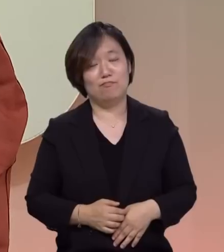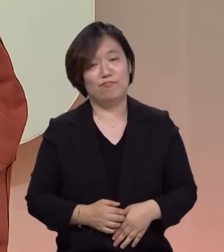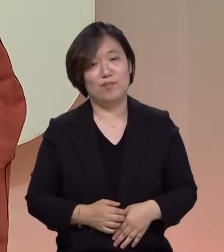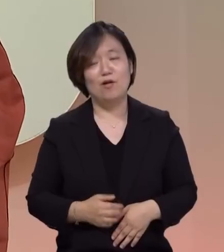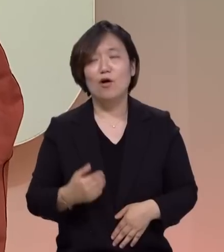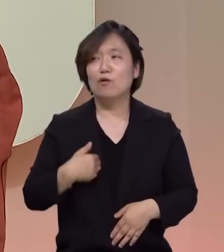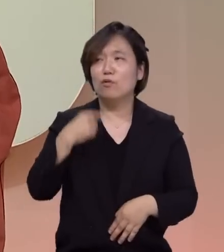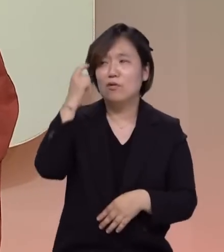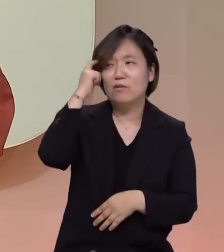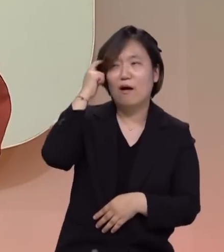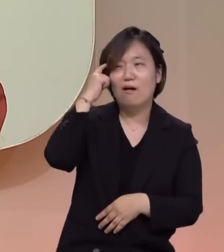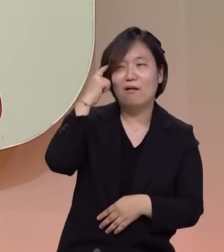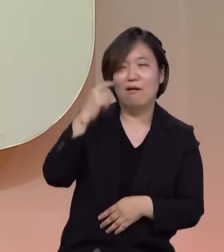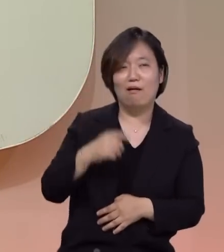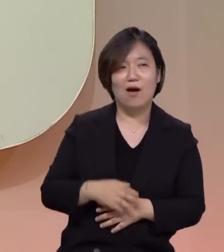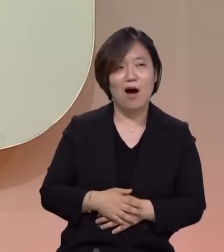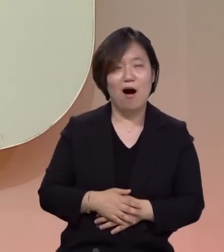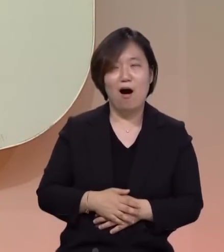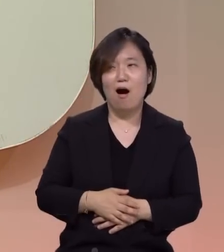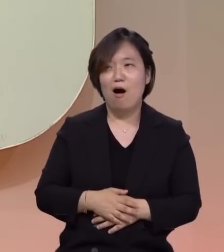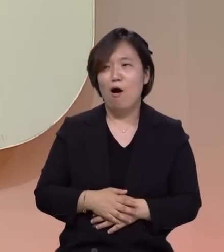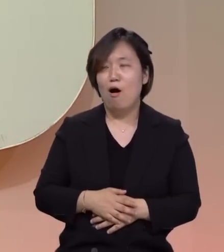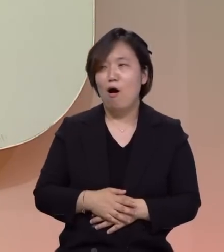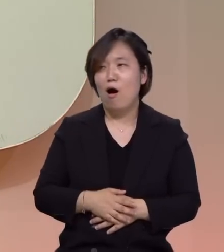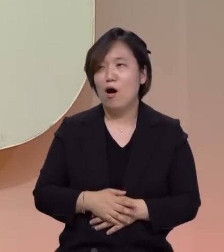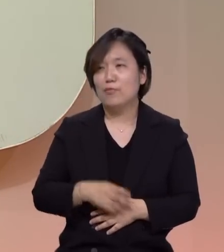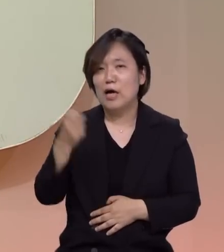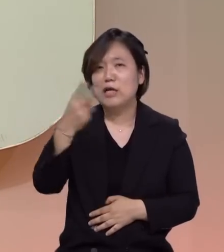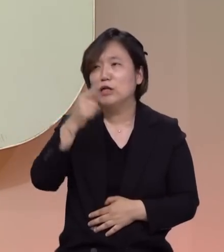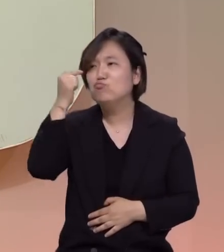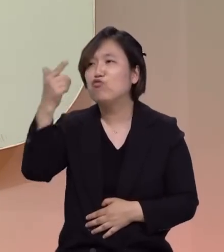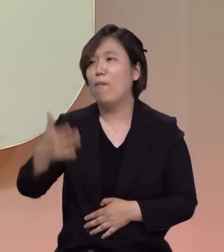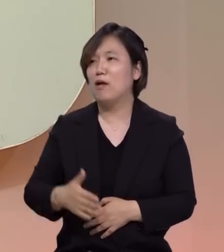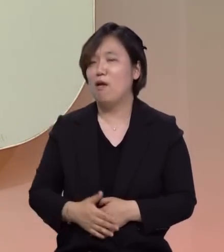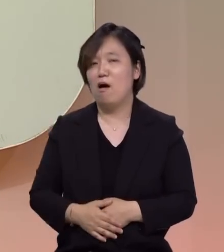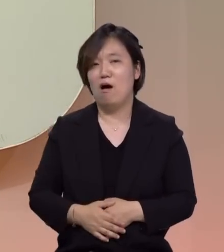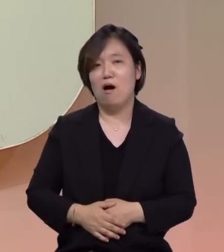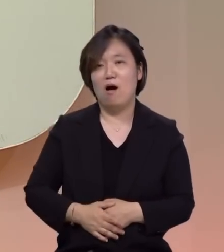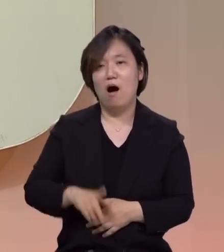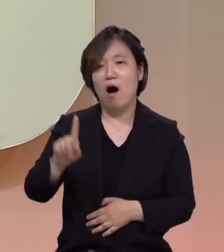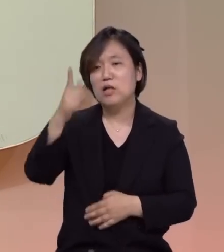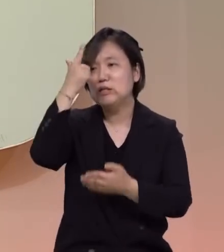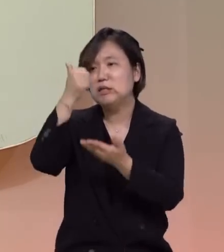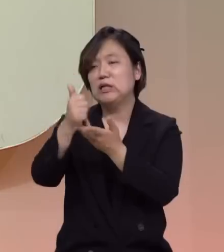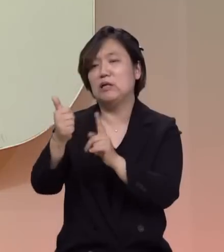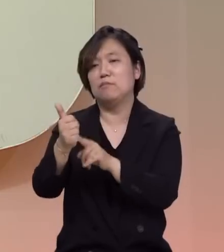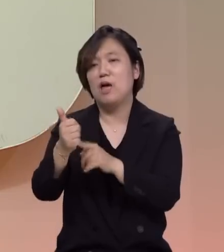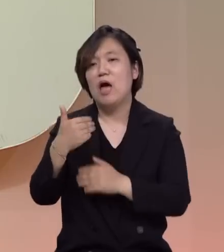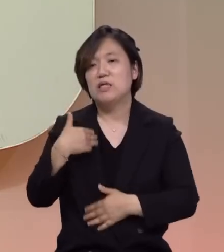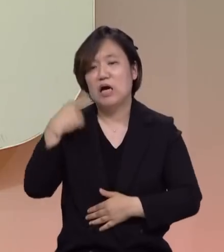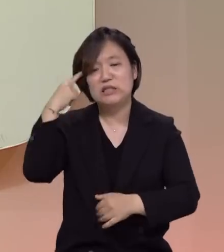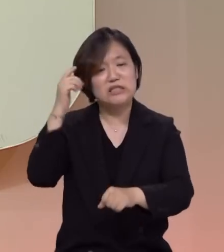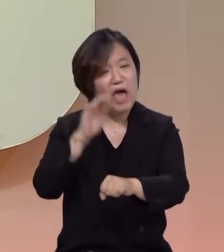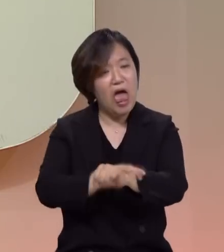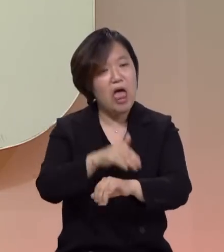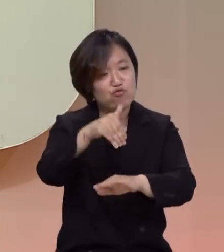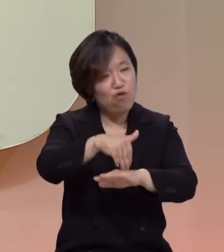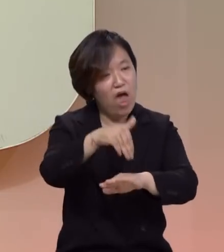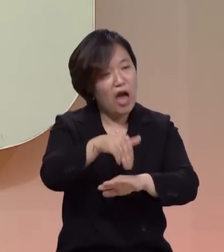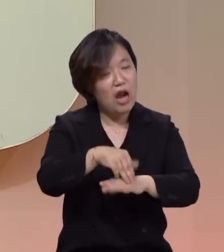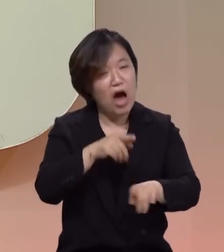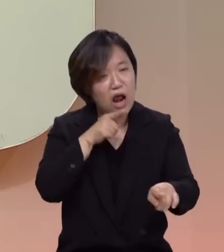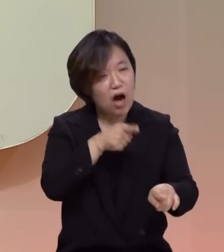계시다가 용기를 내서 여쭤봤대요 아 쓰니 아니 지혜를 닦아라라고